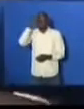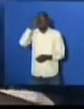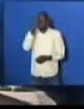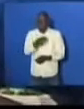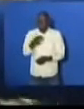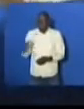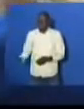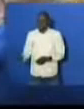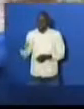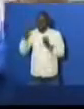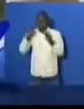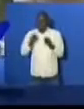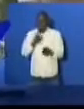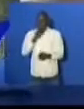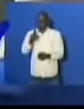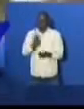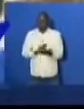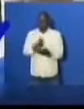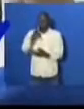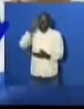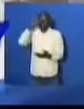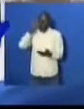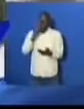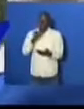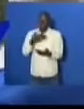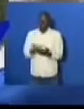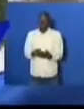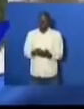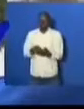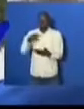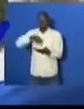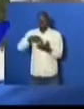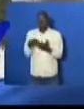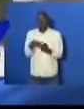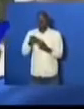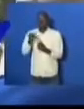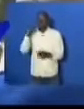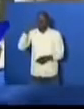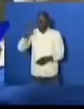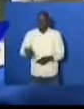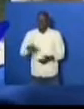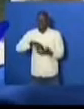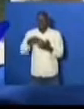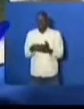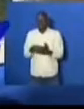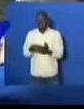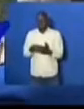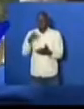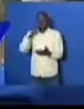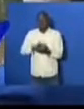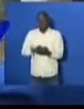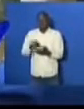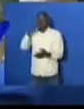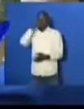ça peut être utilisé dans le bon sens comme dans le mauvais sens ça dépend de celui qui à l'aube germain et